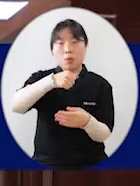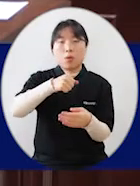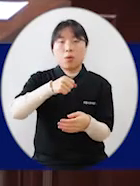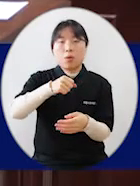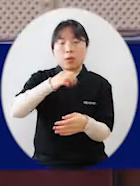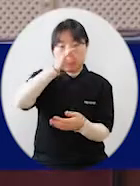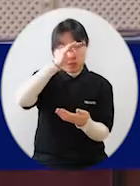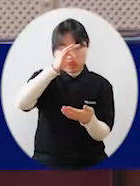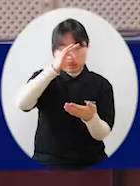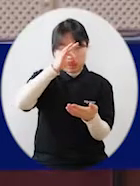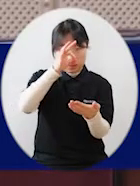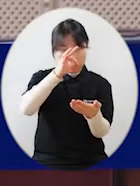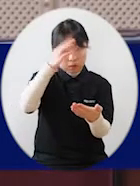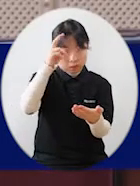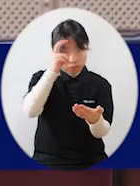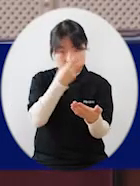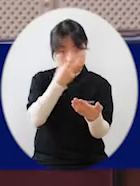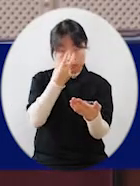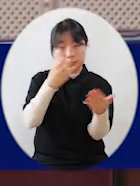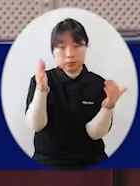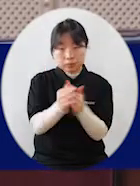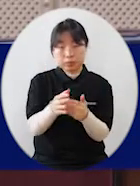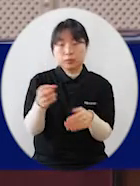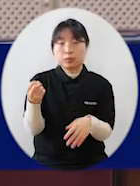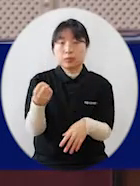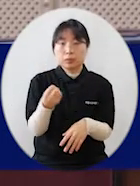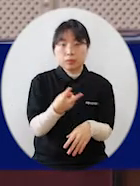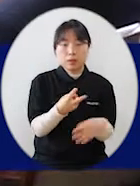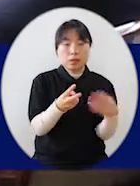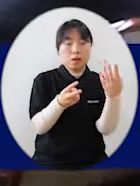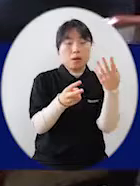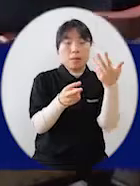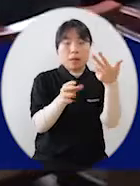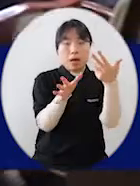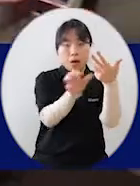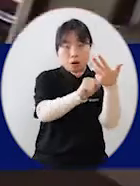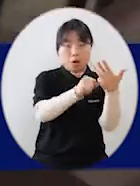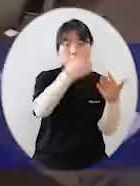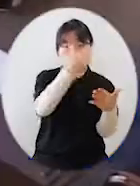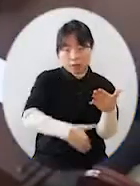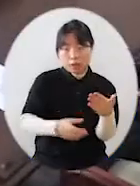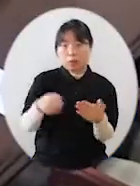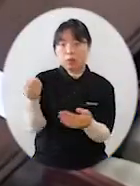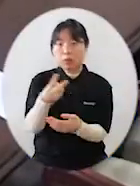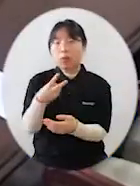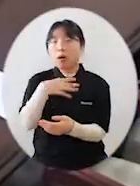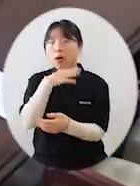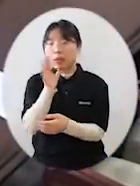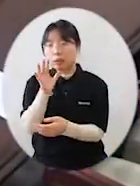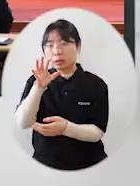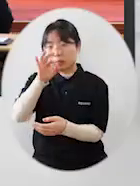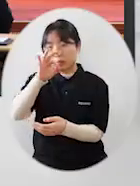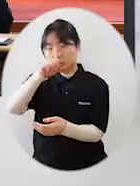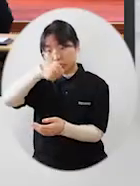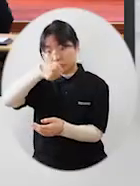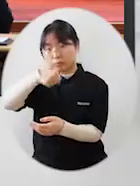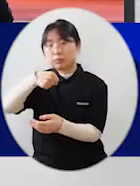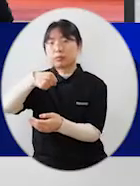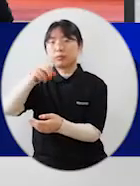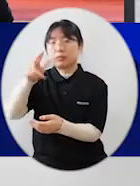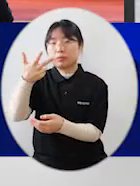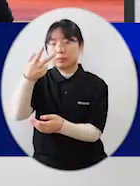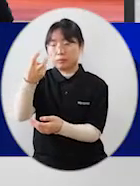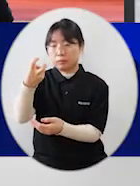8억 2,400만 원과 노인복지기금 720만 원을 삭감한 수정안을 의결했습니다.